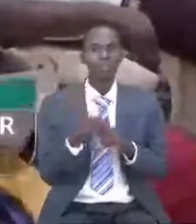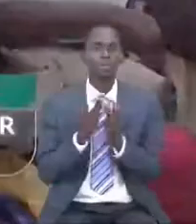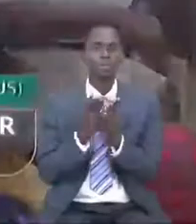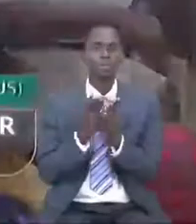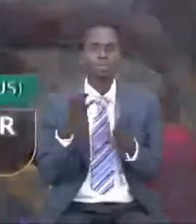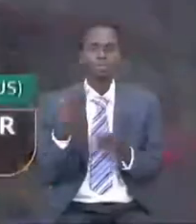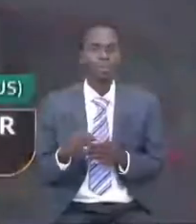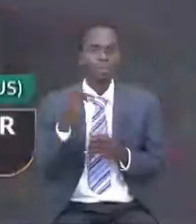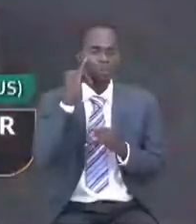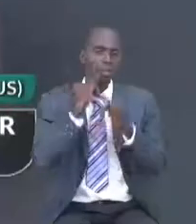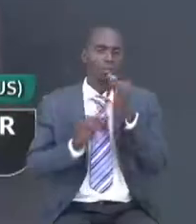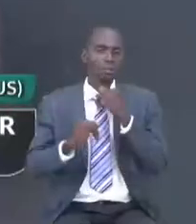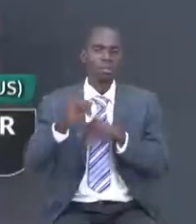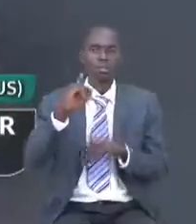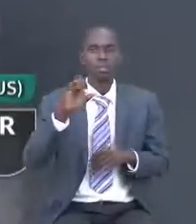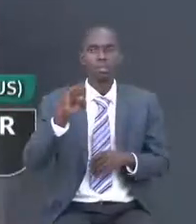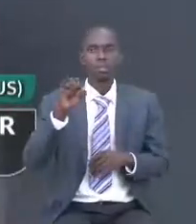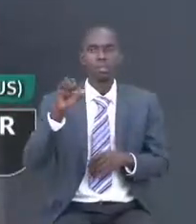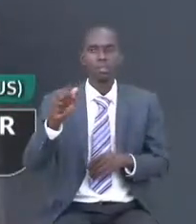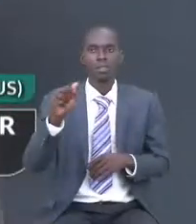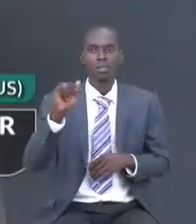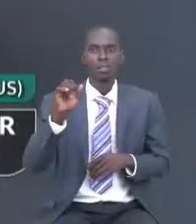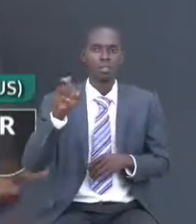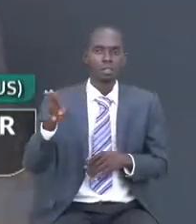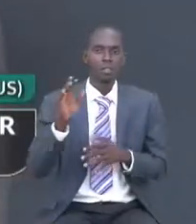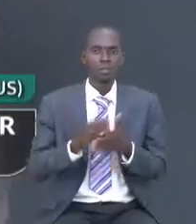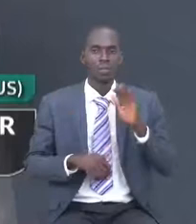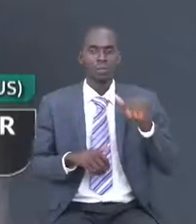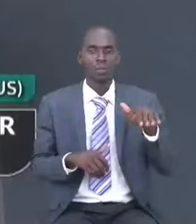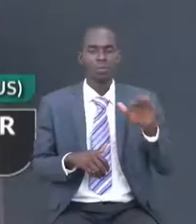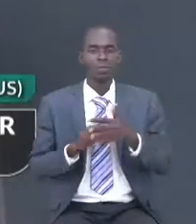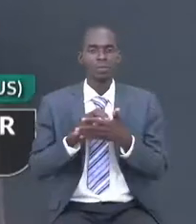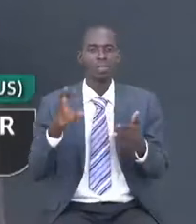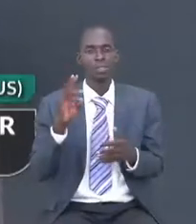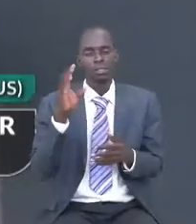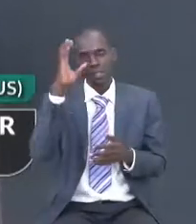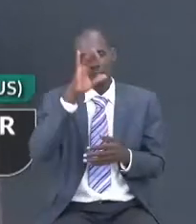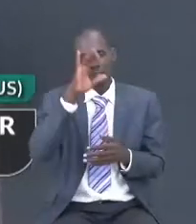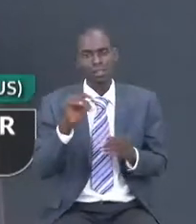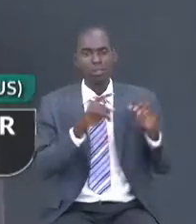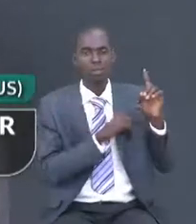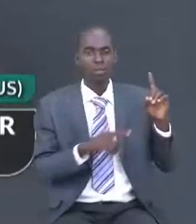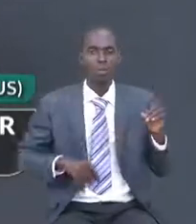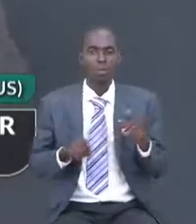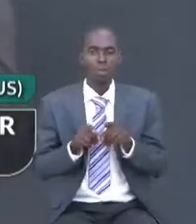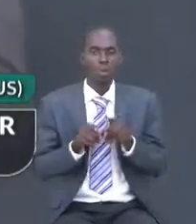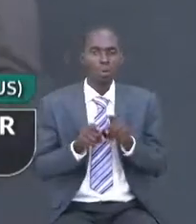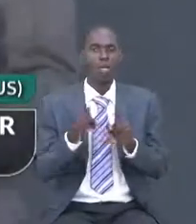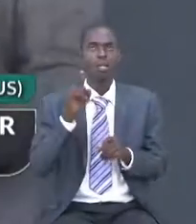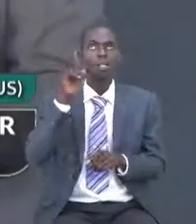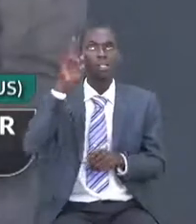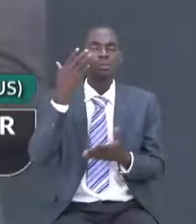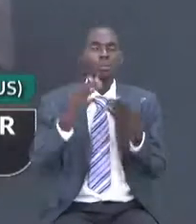puissance. Il nous dit en Ésaïe, chapitre 55, verset 6. Cherchez